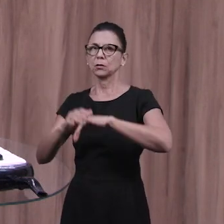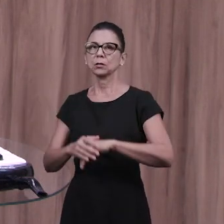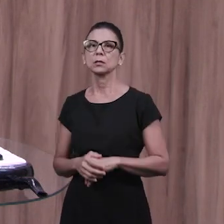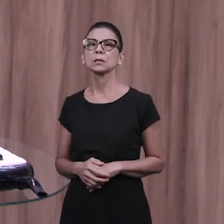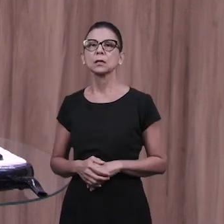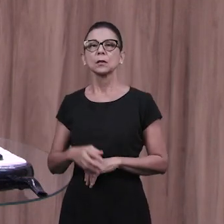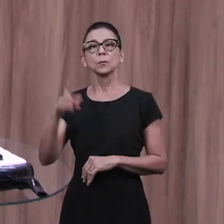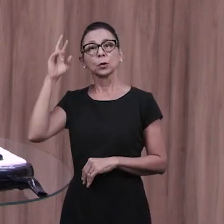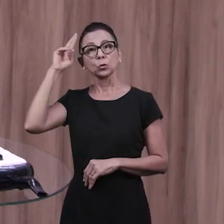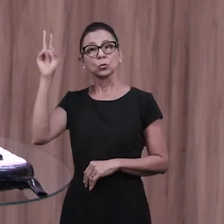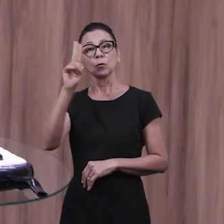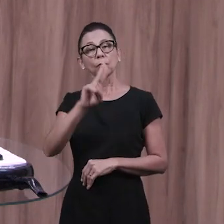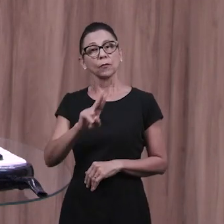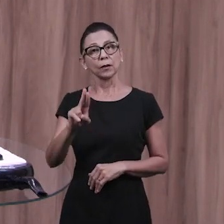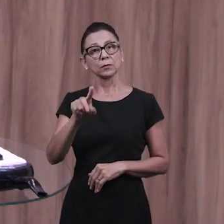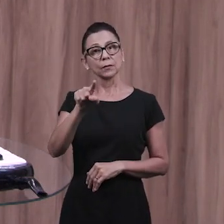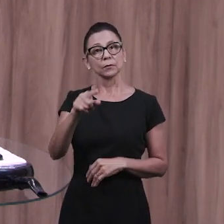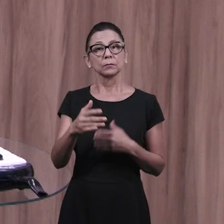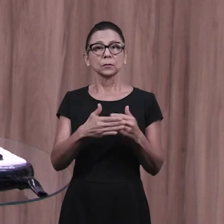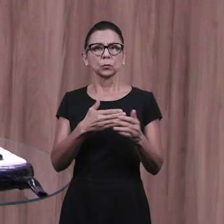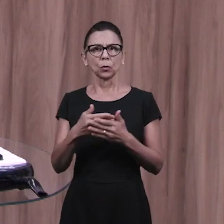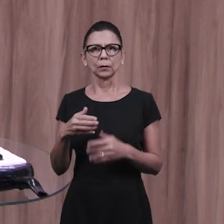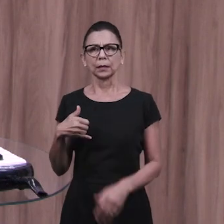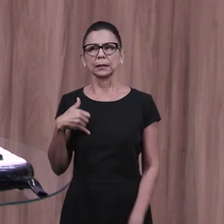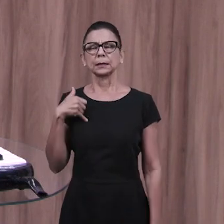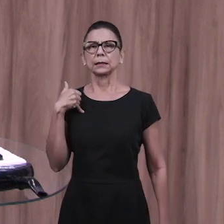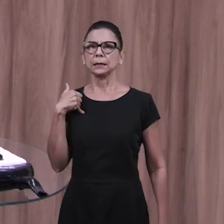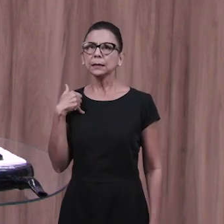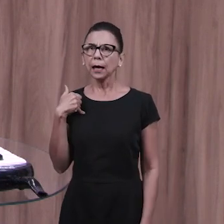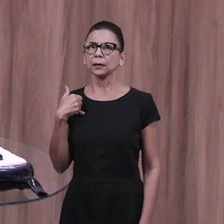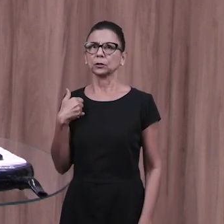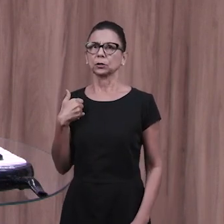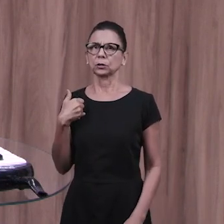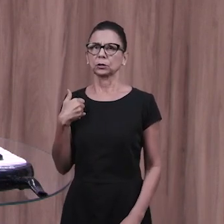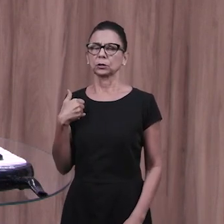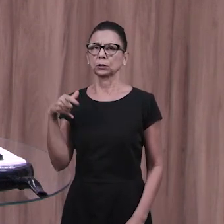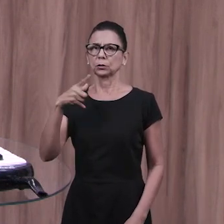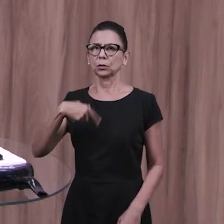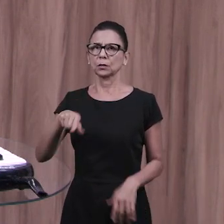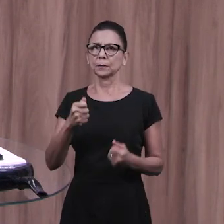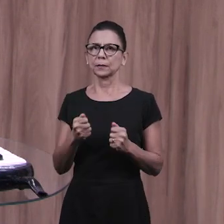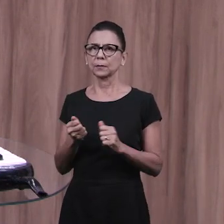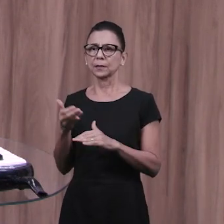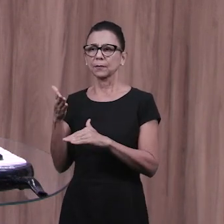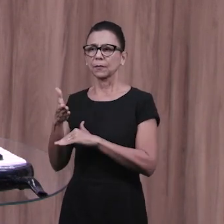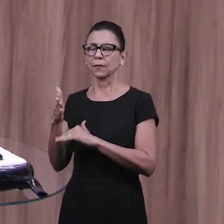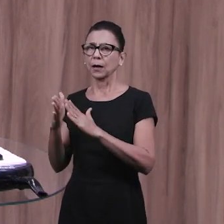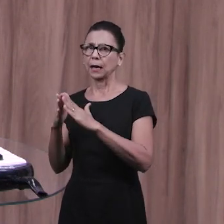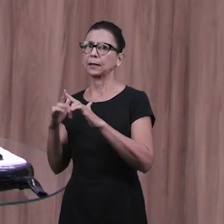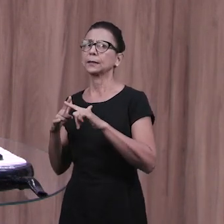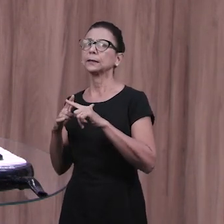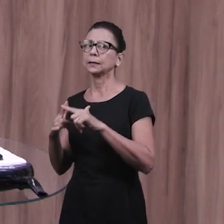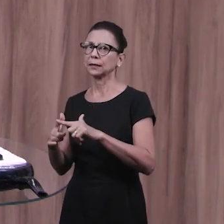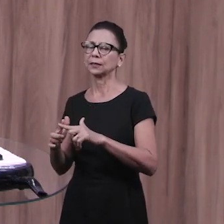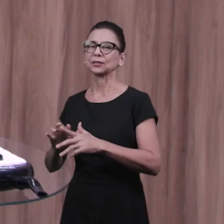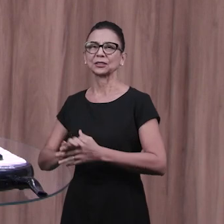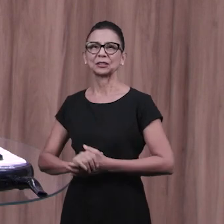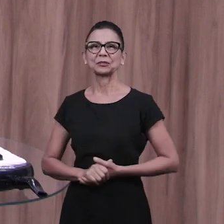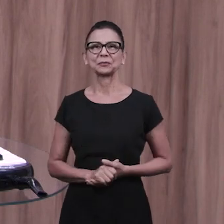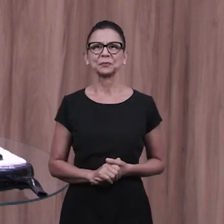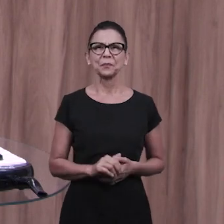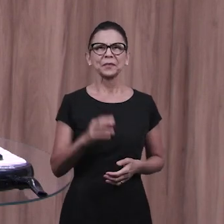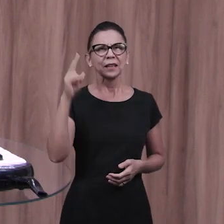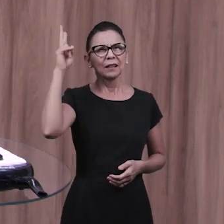quel âge et que nous devons rester dans le chant, dans l'église. Nous sommes